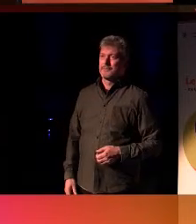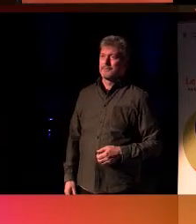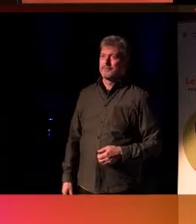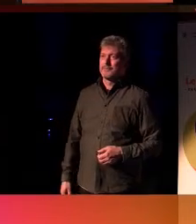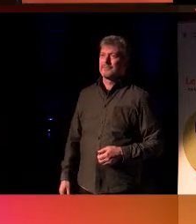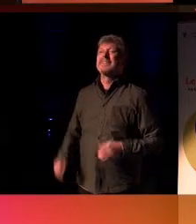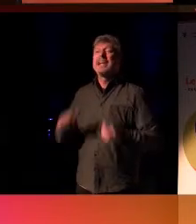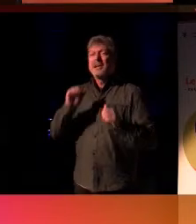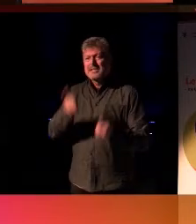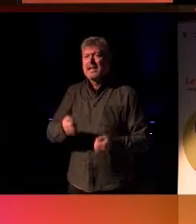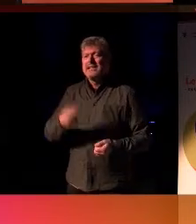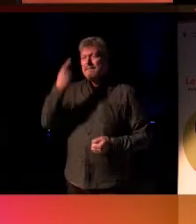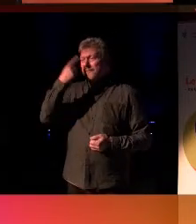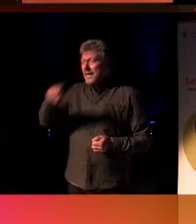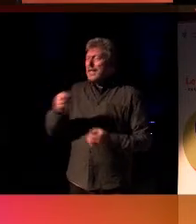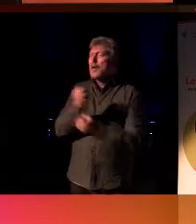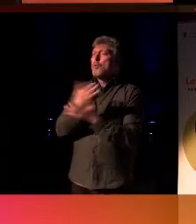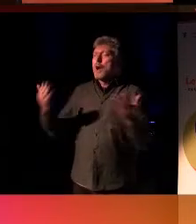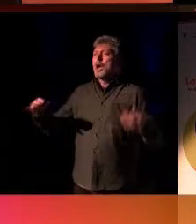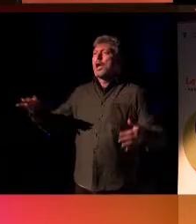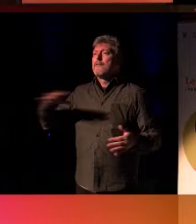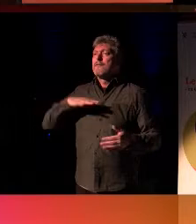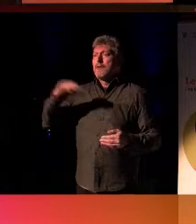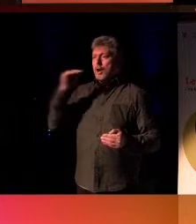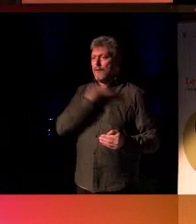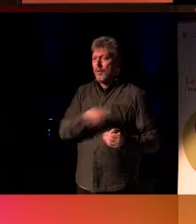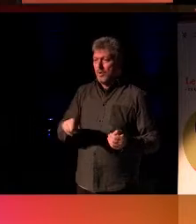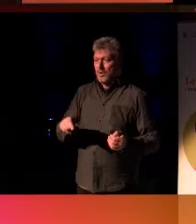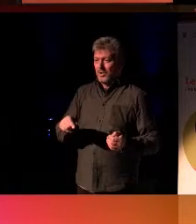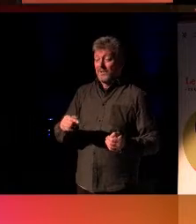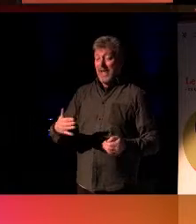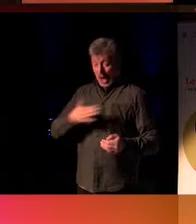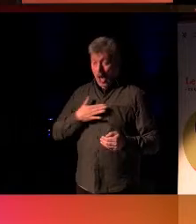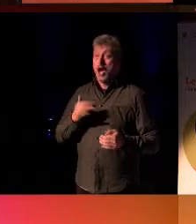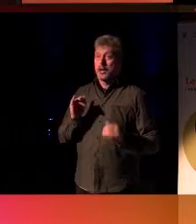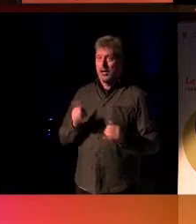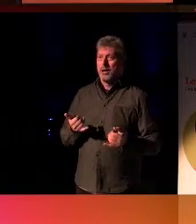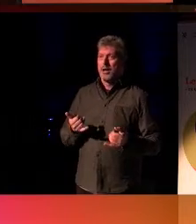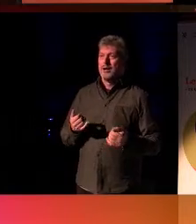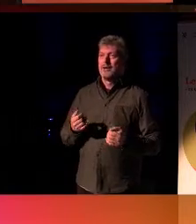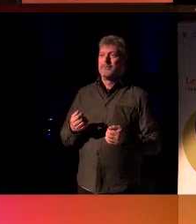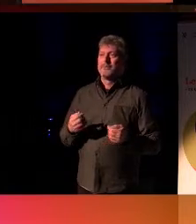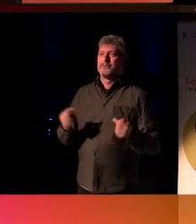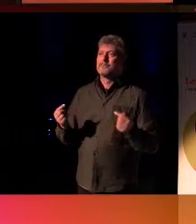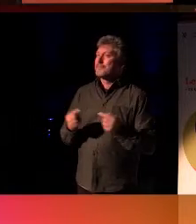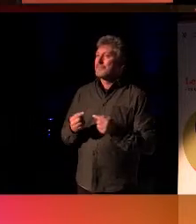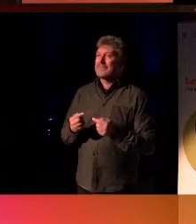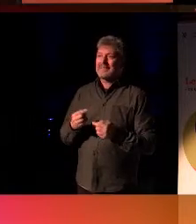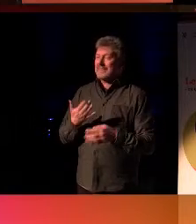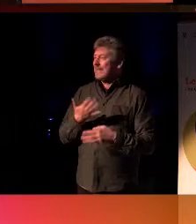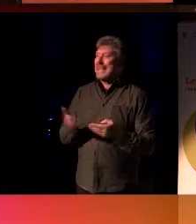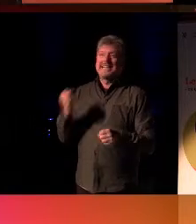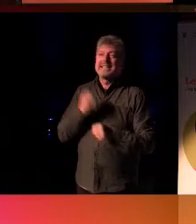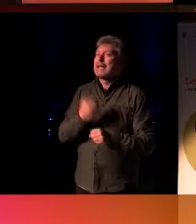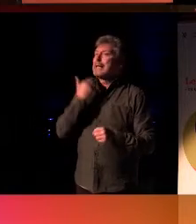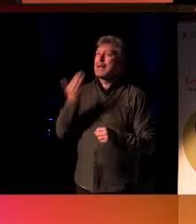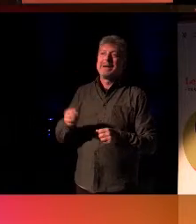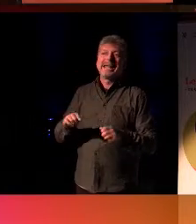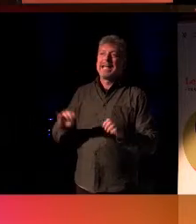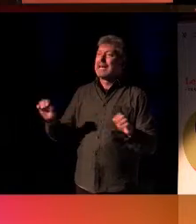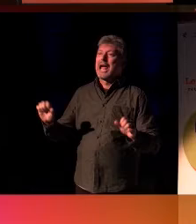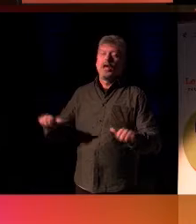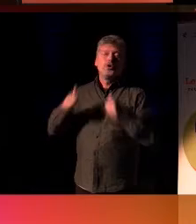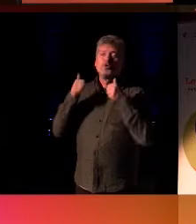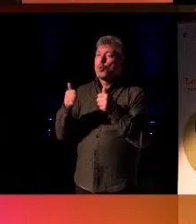Selv flinke og mange fagfolk som vi har, blir ikke nødvendigvis en suksess hvis den